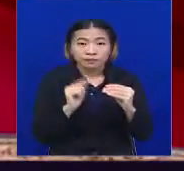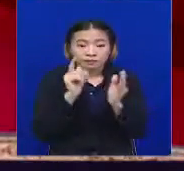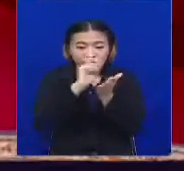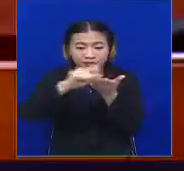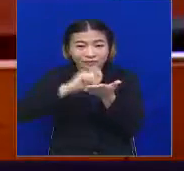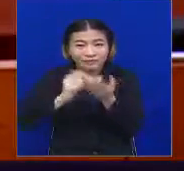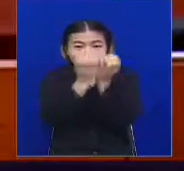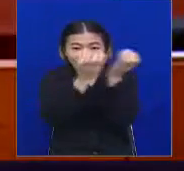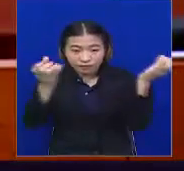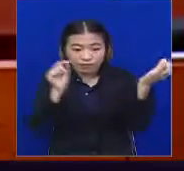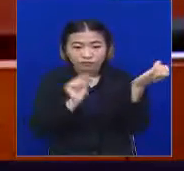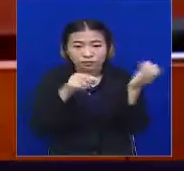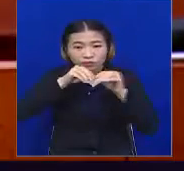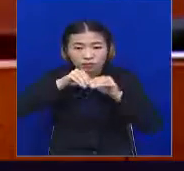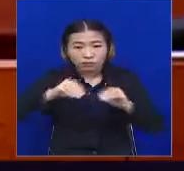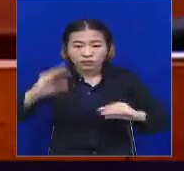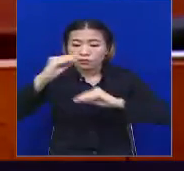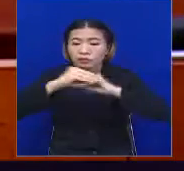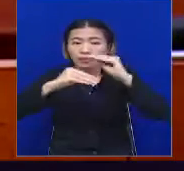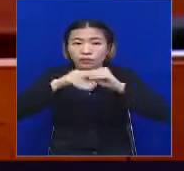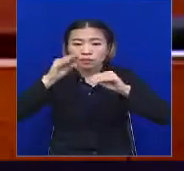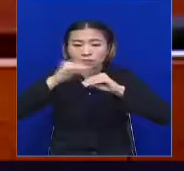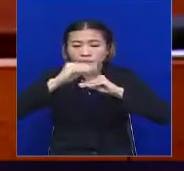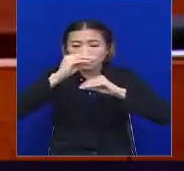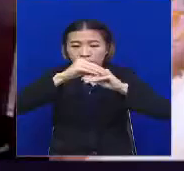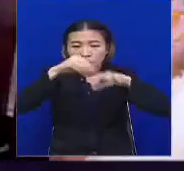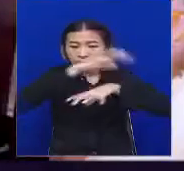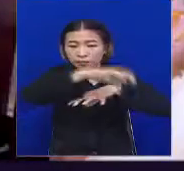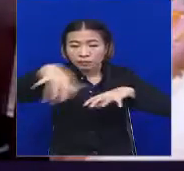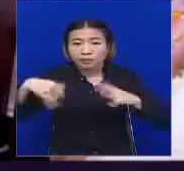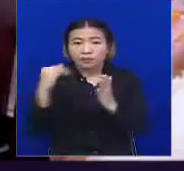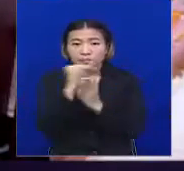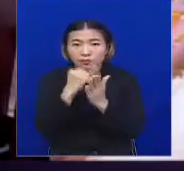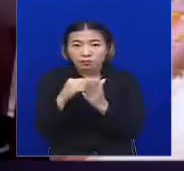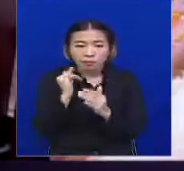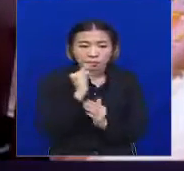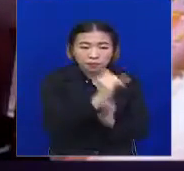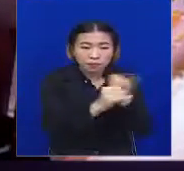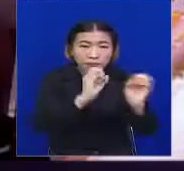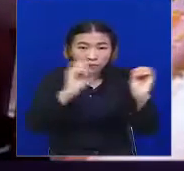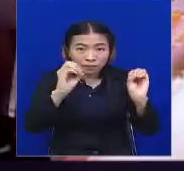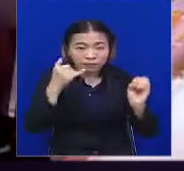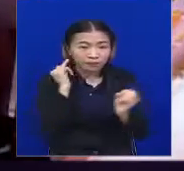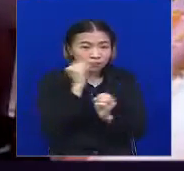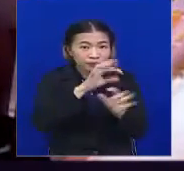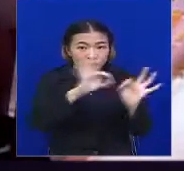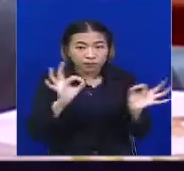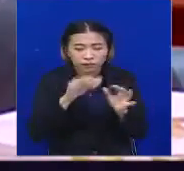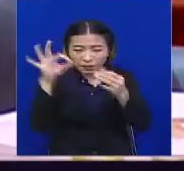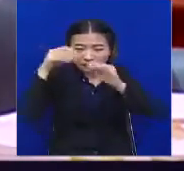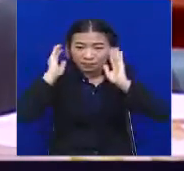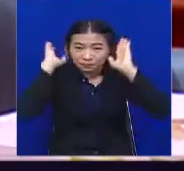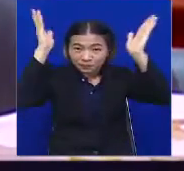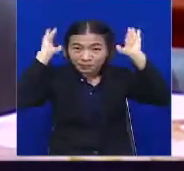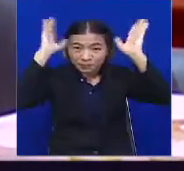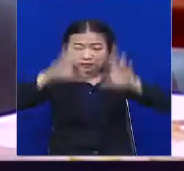นูญมีแผนขยายโครงการเสริมไปยังจังหวัดที่ทางคณะกรรมการไม่เคยลงพื้นที่เพื่อดำเนินการประชาสัมพันธ์ร่างรัฐธร